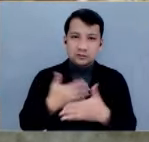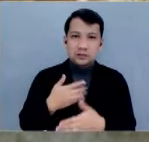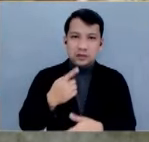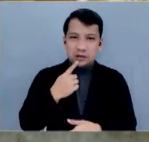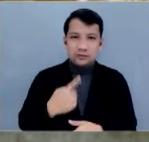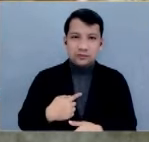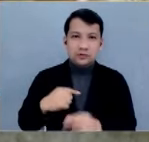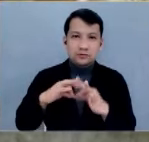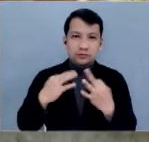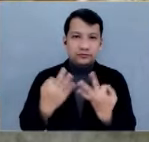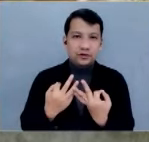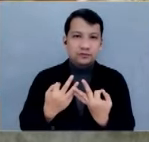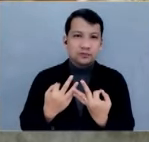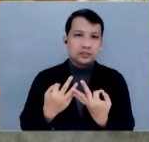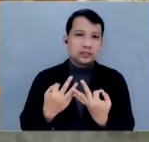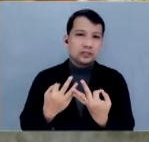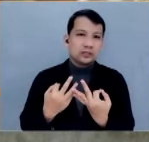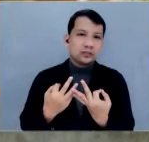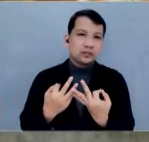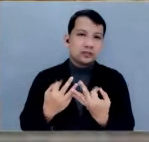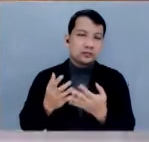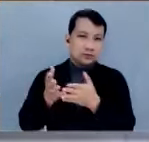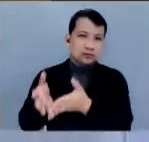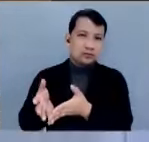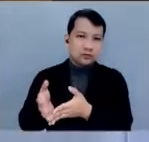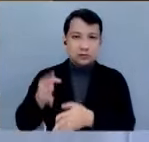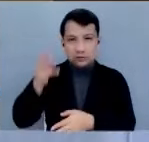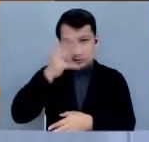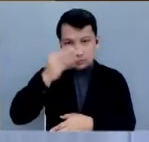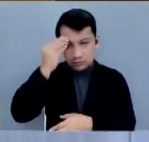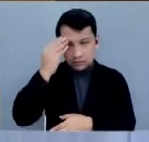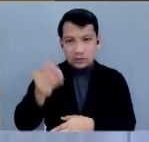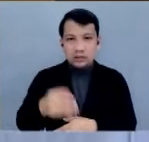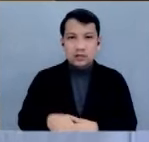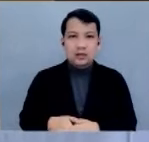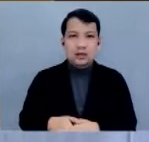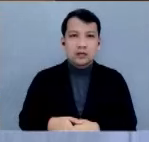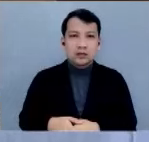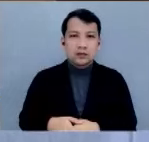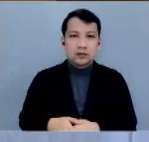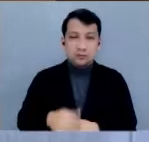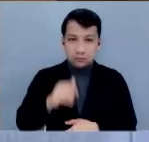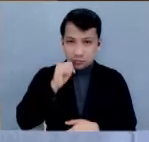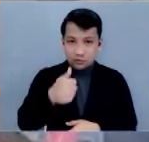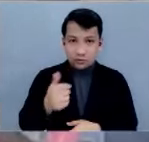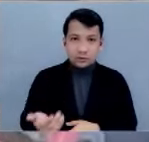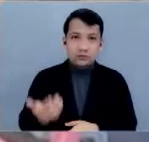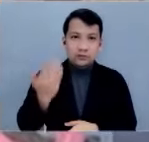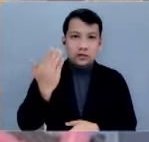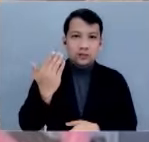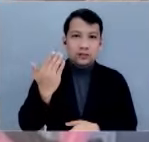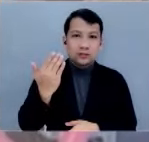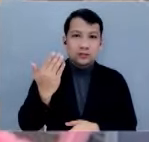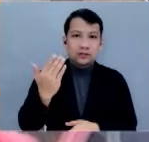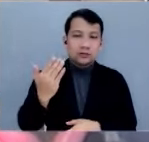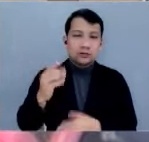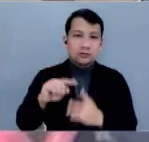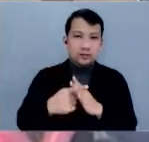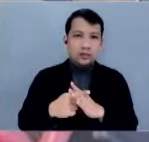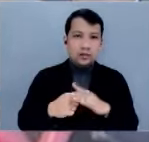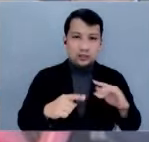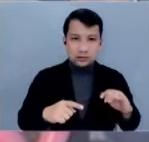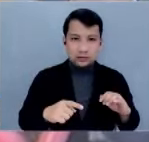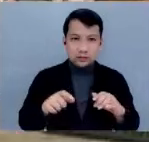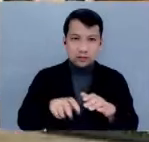loved ones wise, maiwanan mo sila, nag-aalala. Bukas ng madaling araw, nakatakdang maglayag ang civilian mission mula